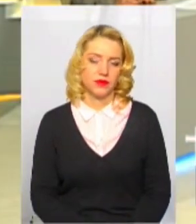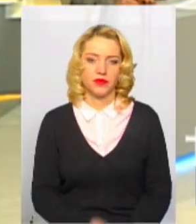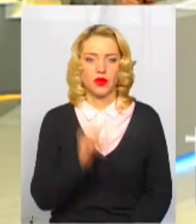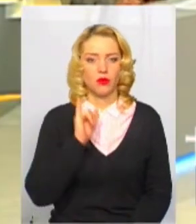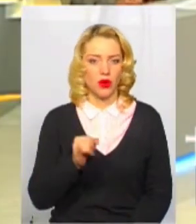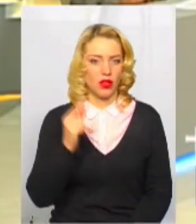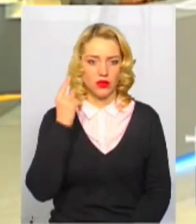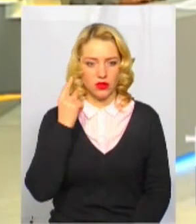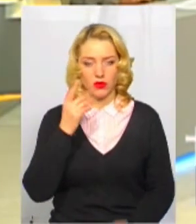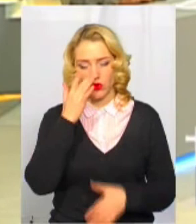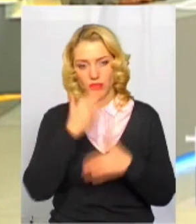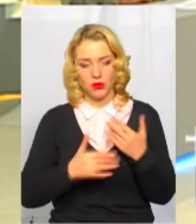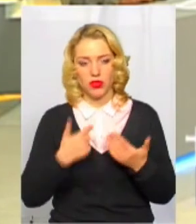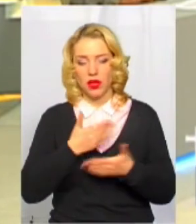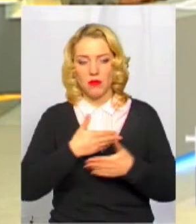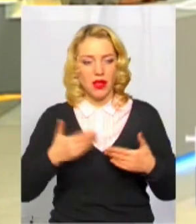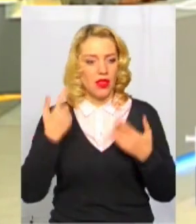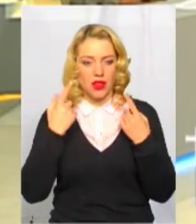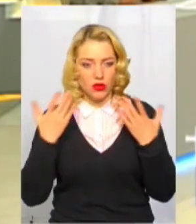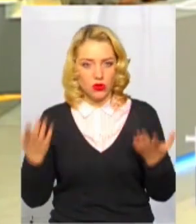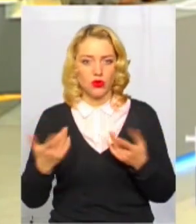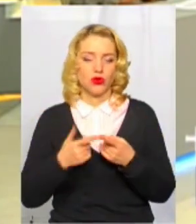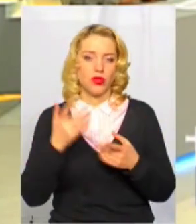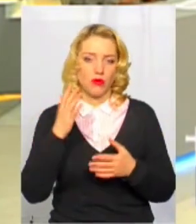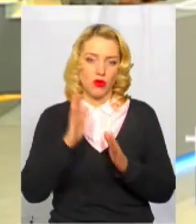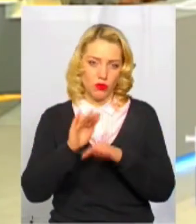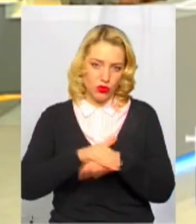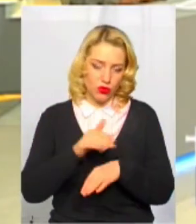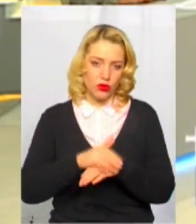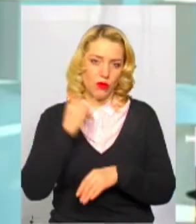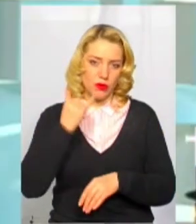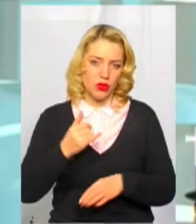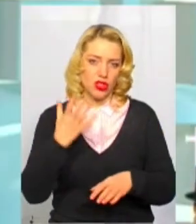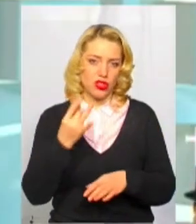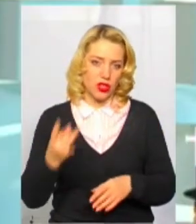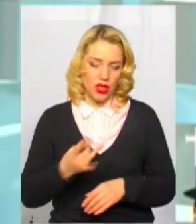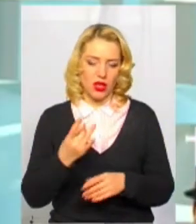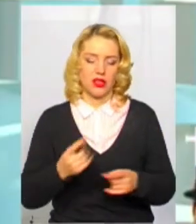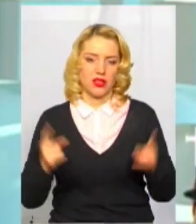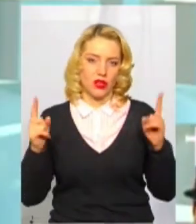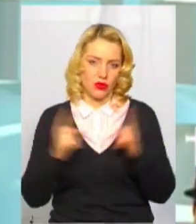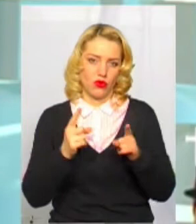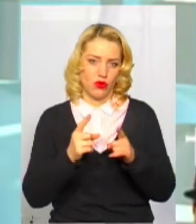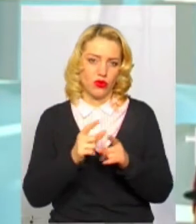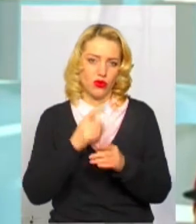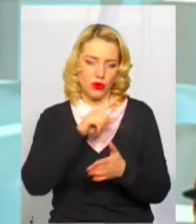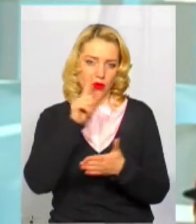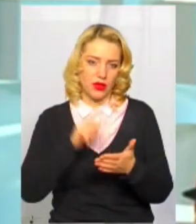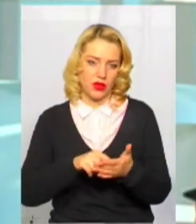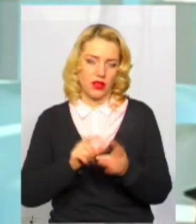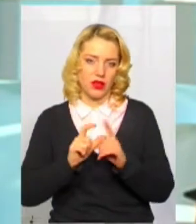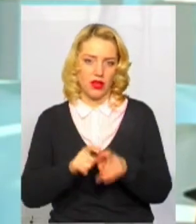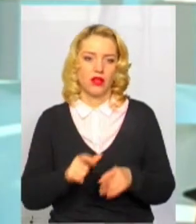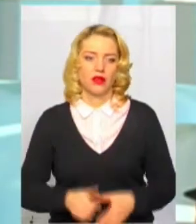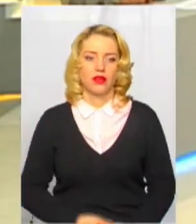Не чути. Ми не чуємо. Ми не чуємо. Будьте добрі, зателефонуйте ще раз. І сформулюйте дуже лаконічно своє питання. Дякуємо. Або